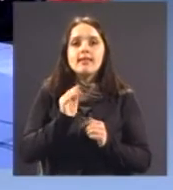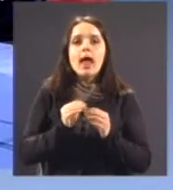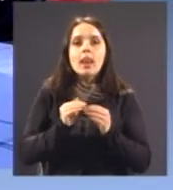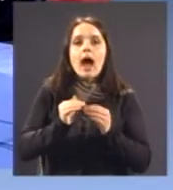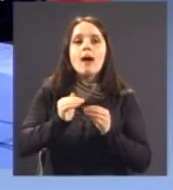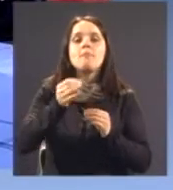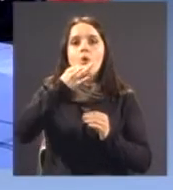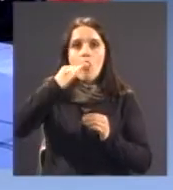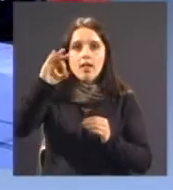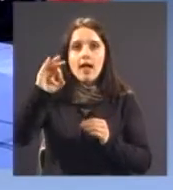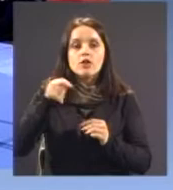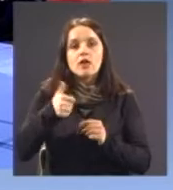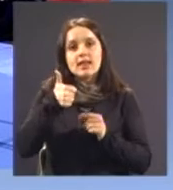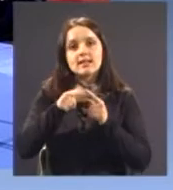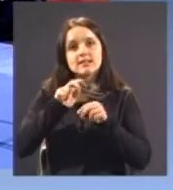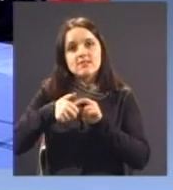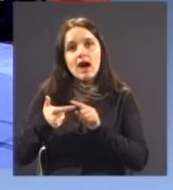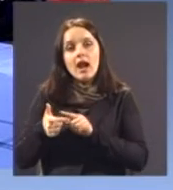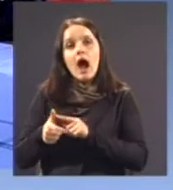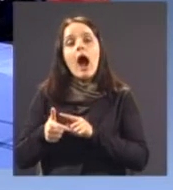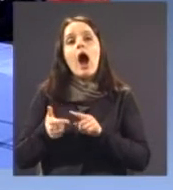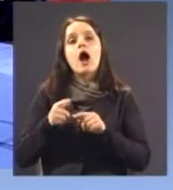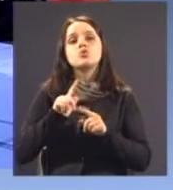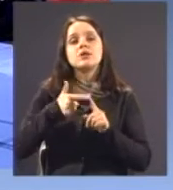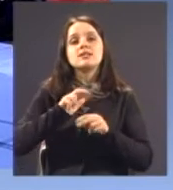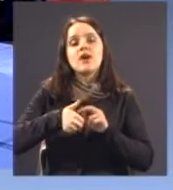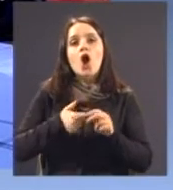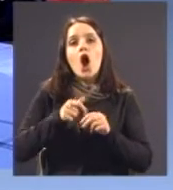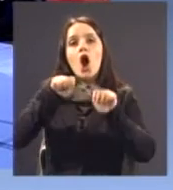dakle, oblici usavršavanja